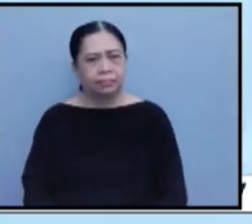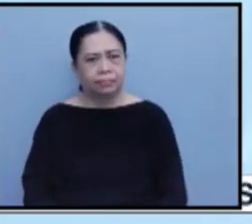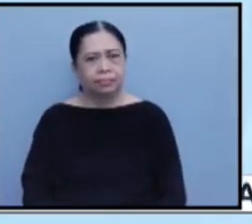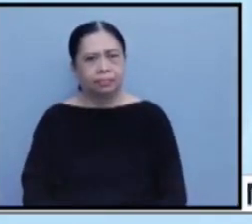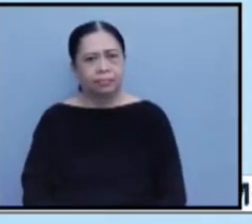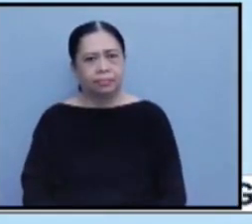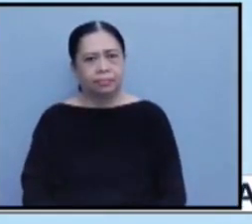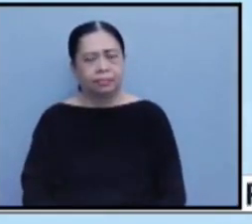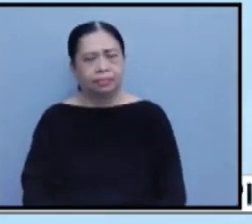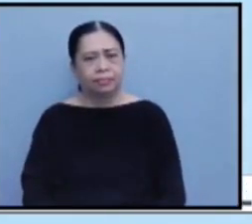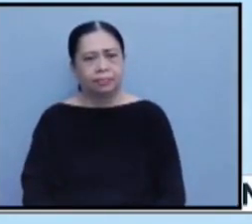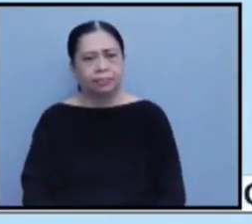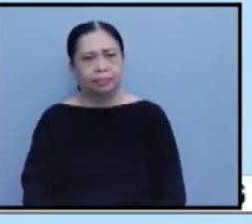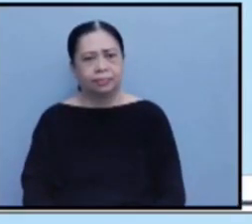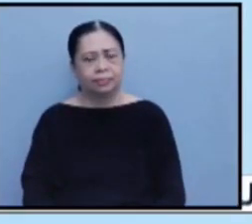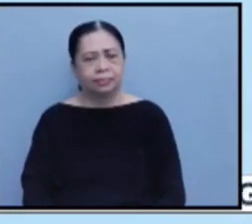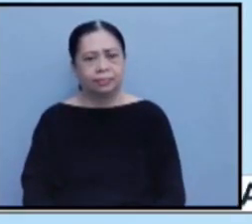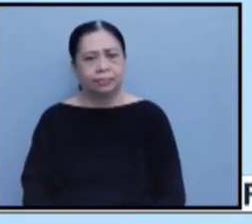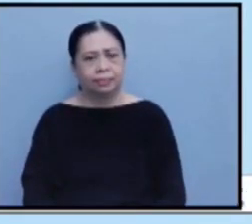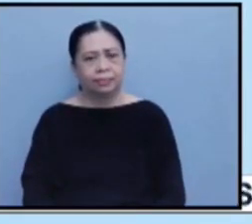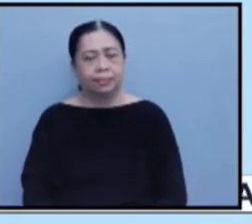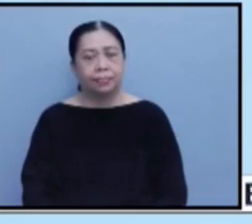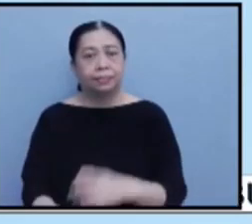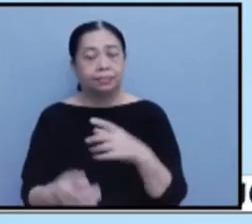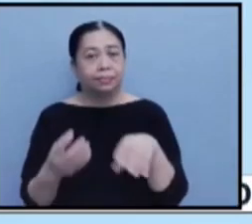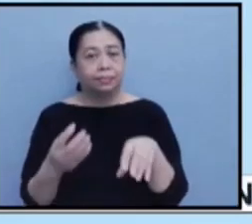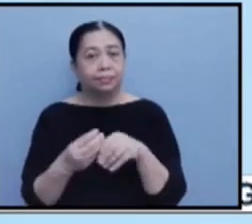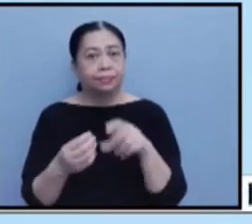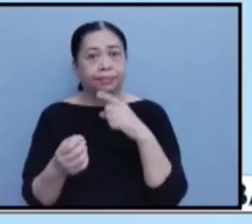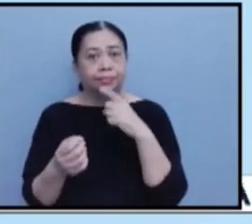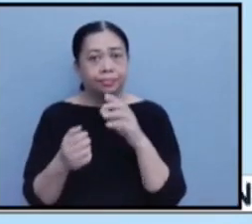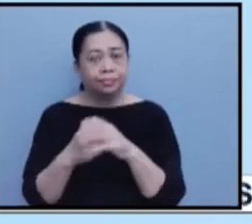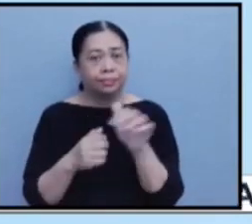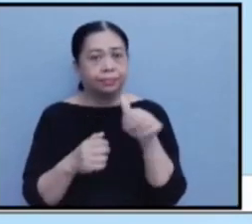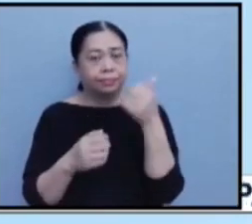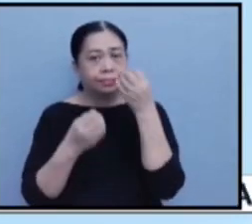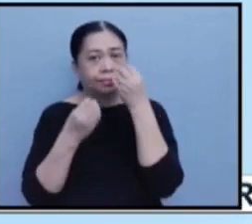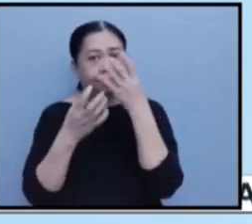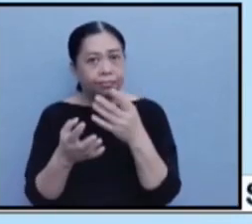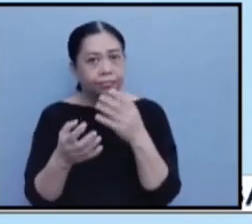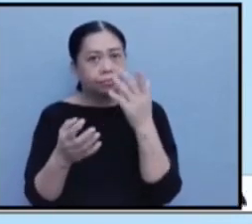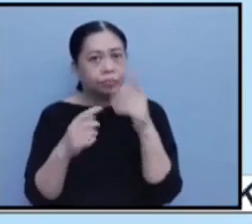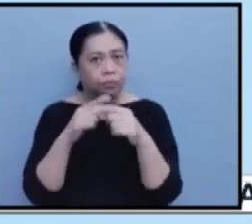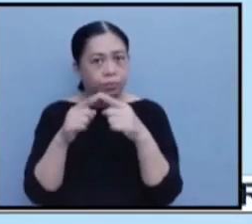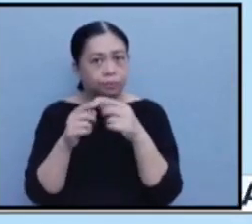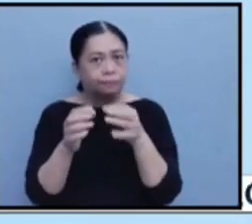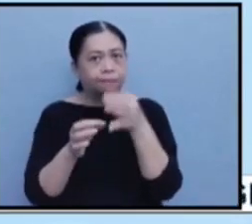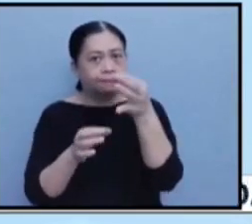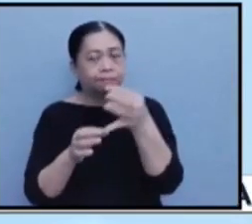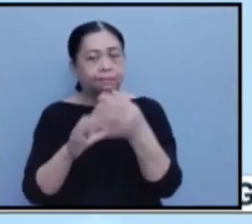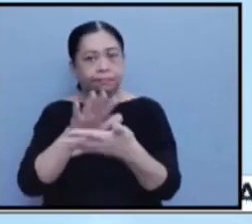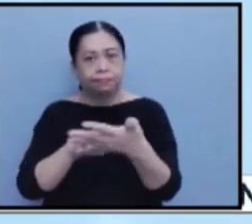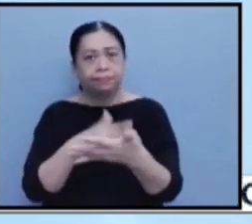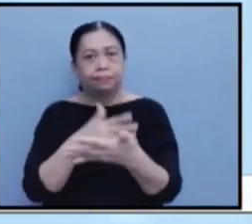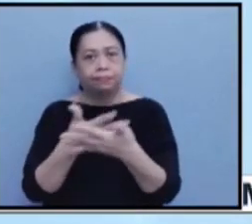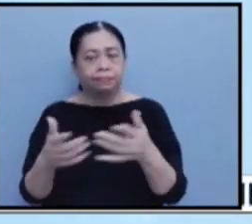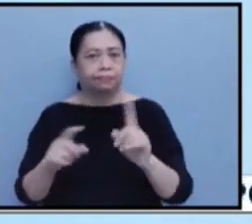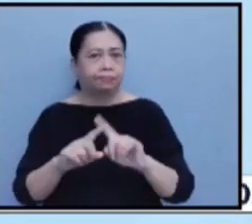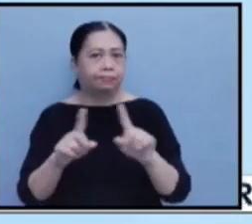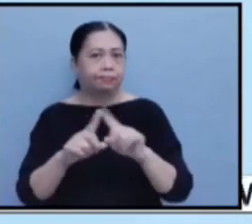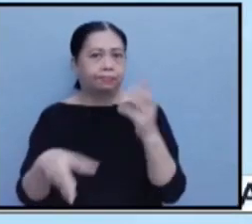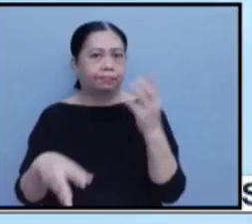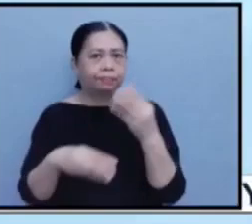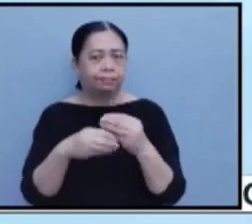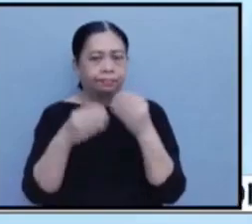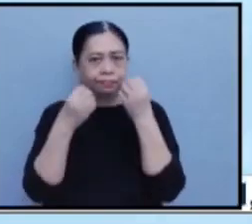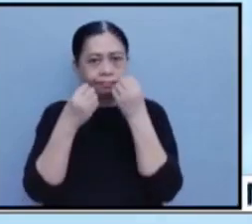unforeseen circumstances. Dagdag pa nila ang iba pang impormasyon kung kailan ito i-reschedule at iba pang additional information